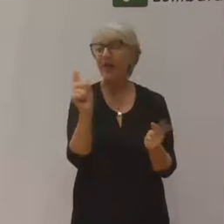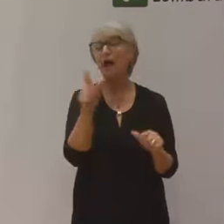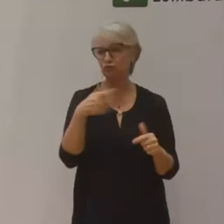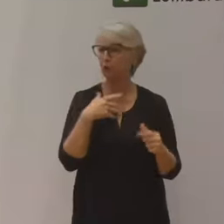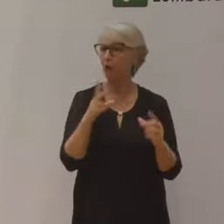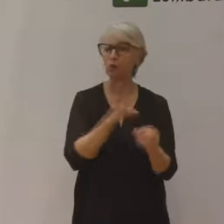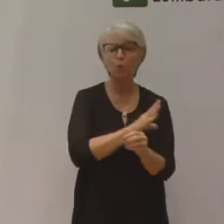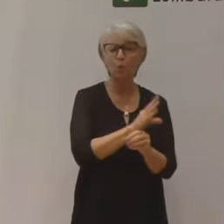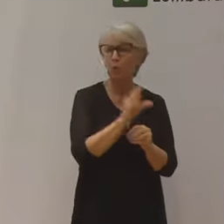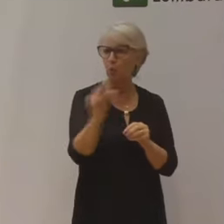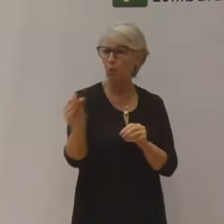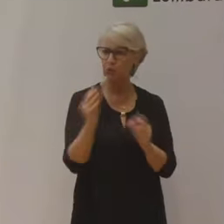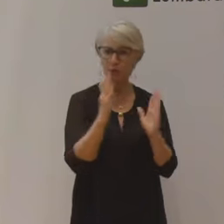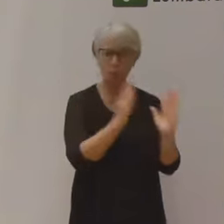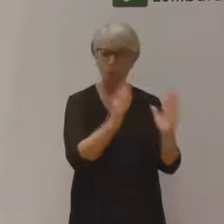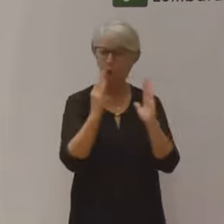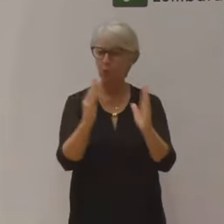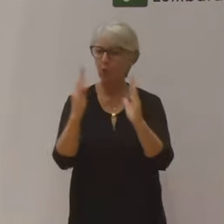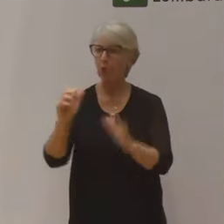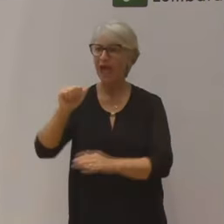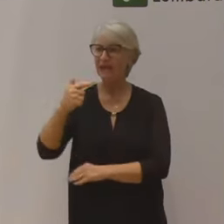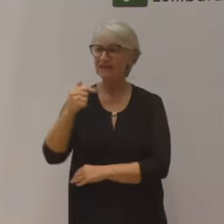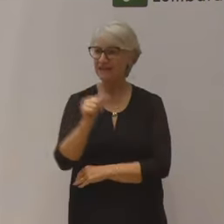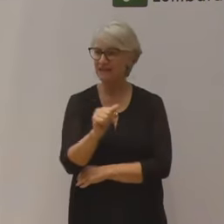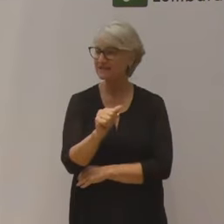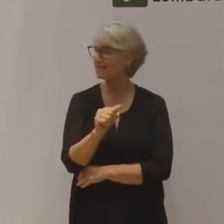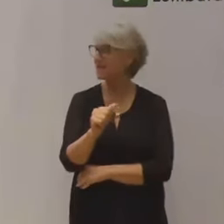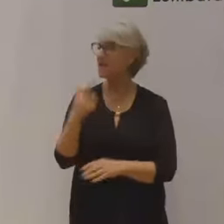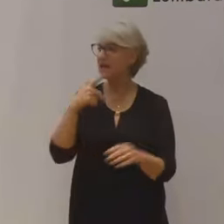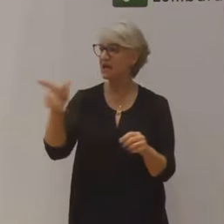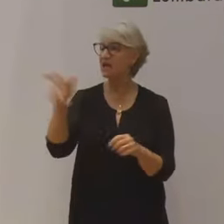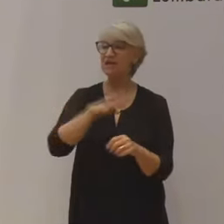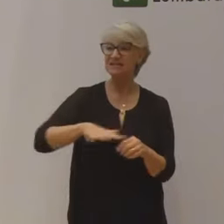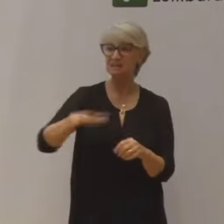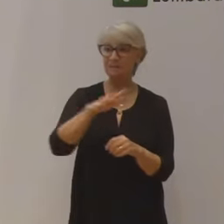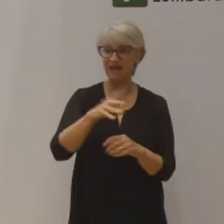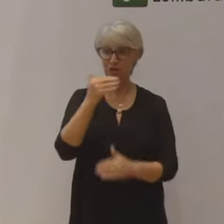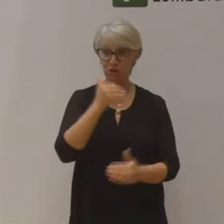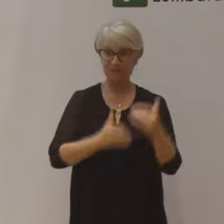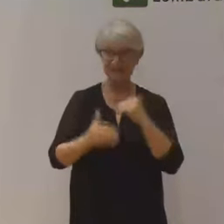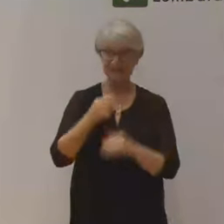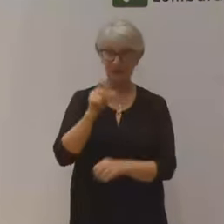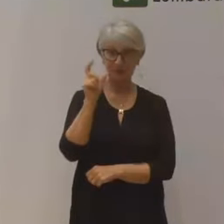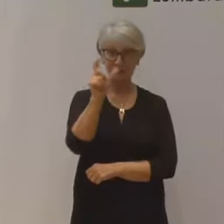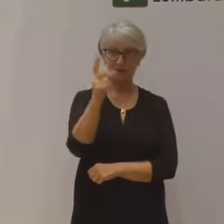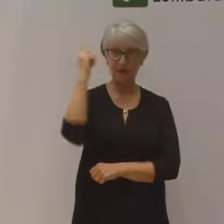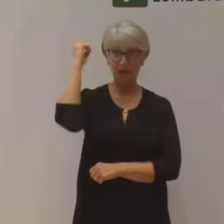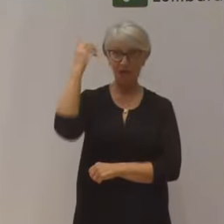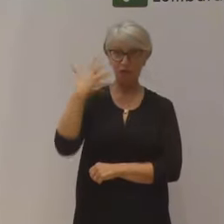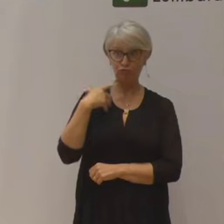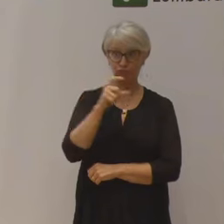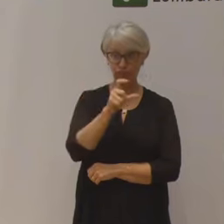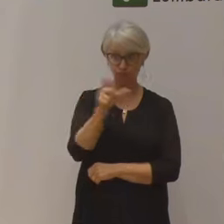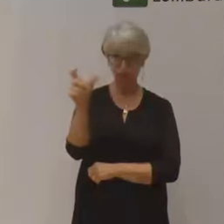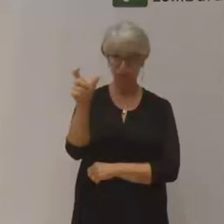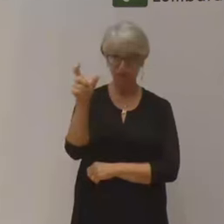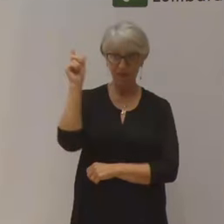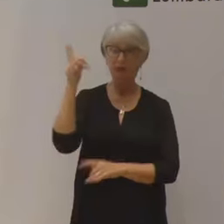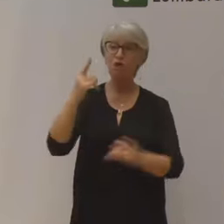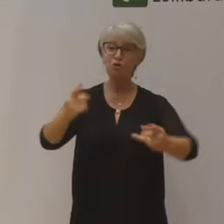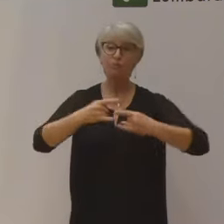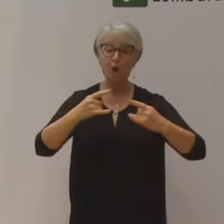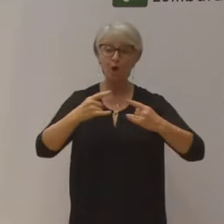ha citato il dottor Gillini, ognuno per ogni ATS. Ecco, qua c'è Spazio Disabilità, questo diciamo lo Spazio Disabilità dove ci sarà poi uno